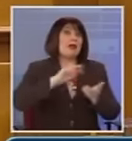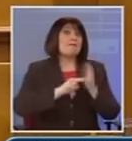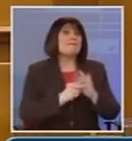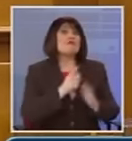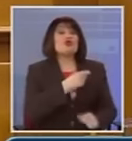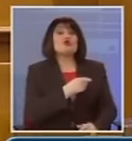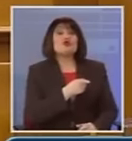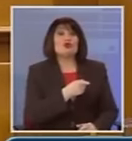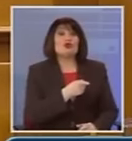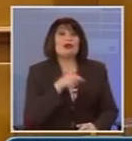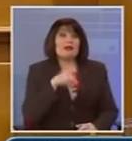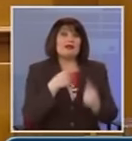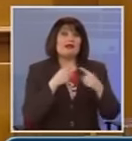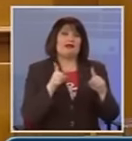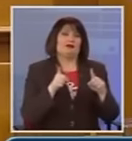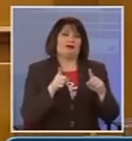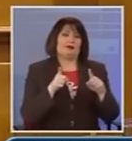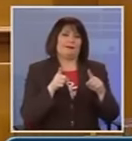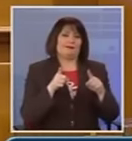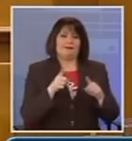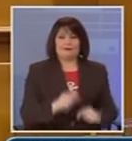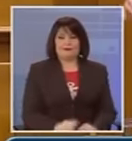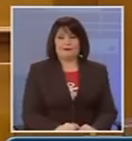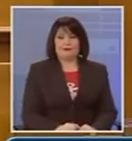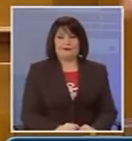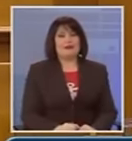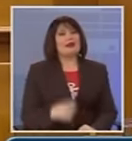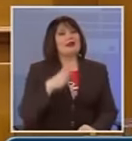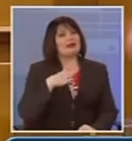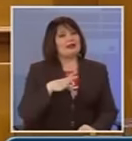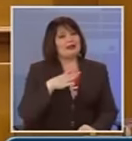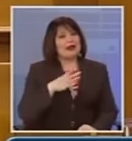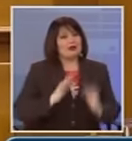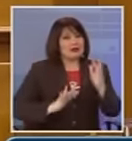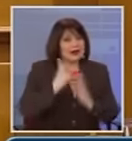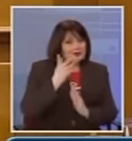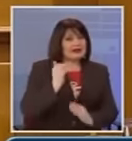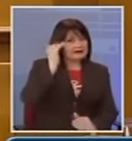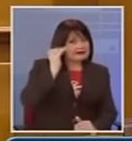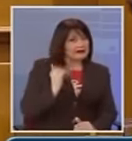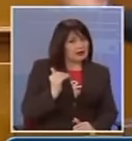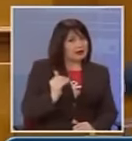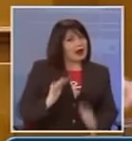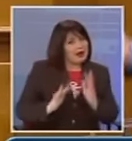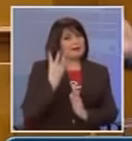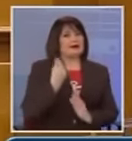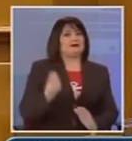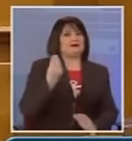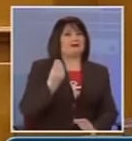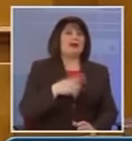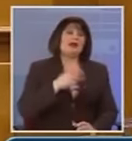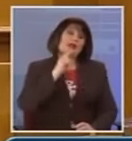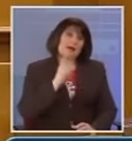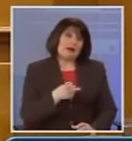διαφορά τους ήταν ακριβώς αυτή. Στο ότι οι μεν ήθελαν πολύ περισσότερο ανάπτυξη από τους άλλους. Βέβαια θα απαντήσετε ότι εσείς